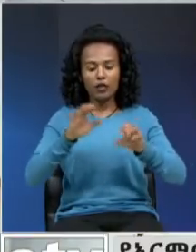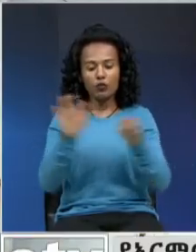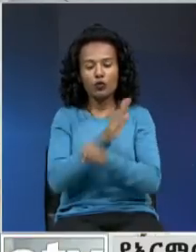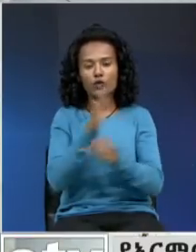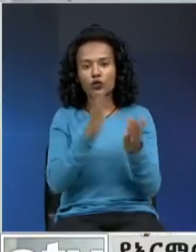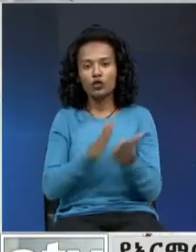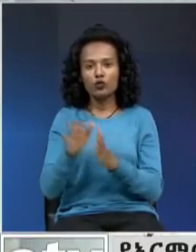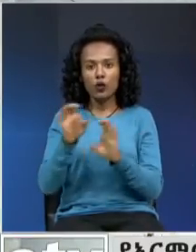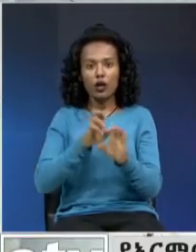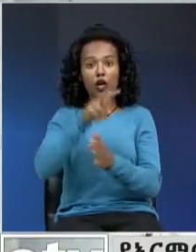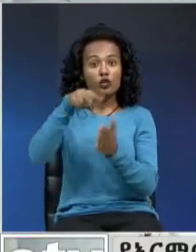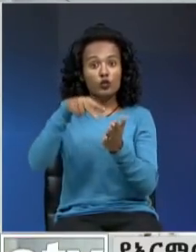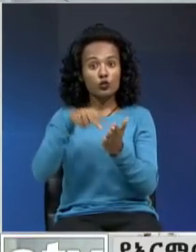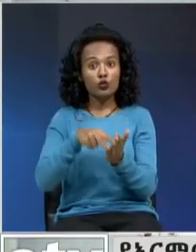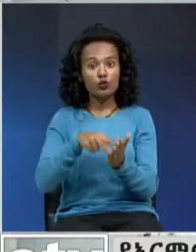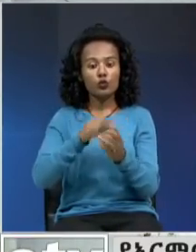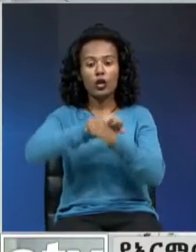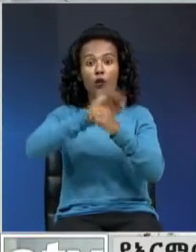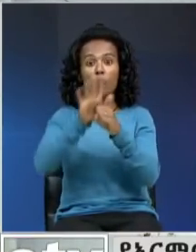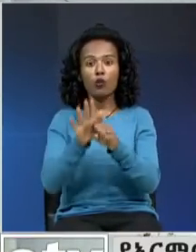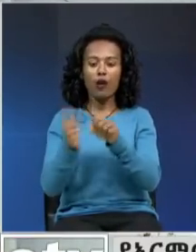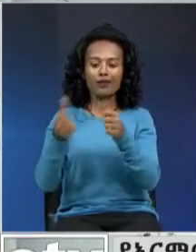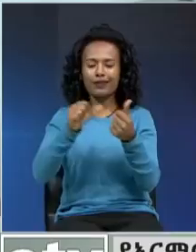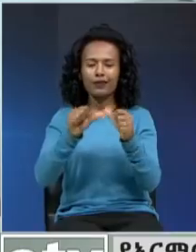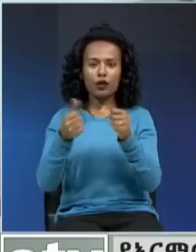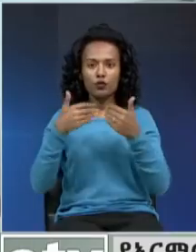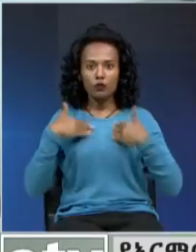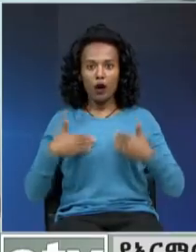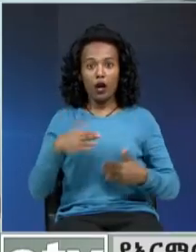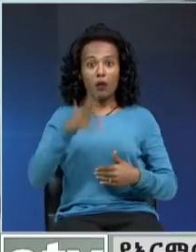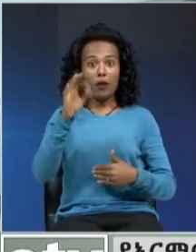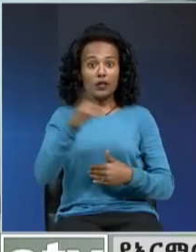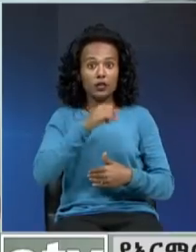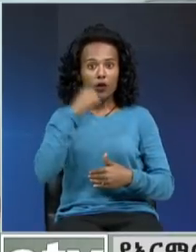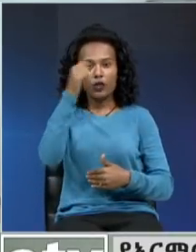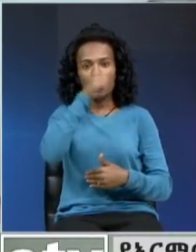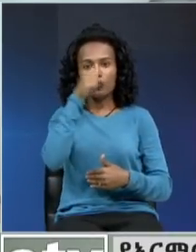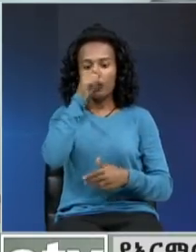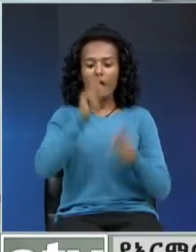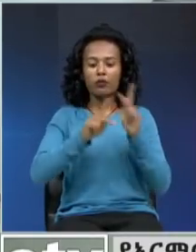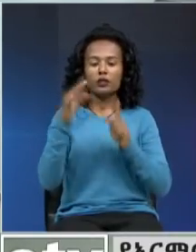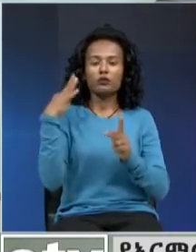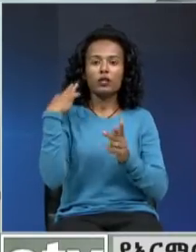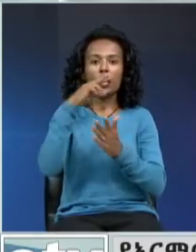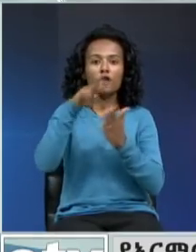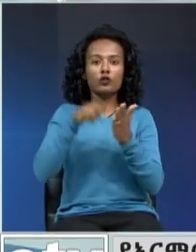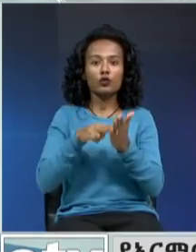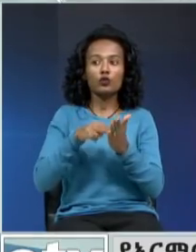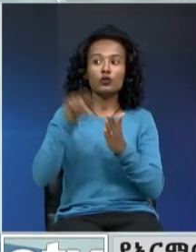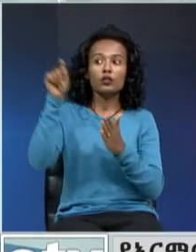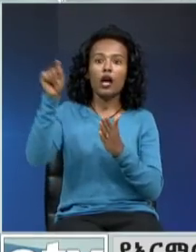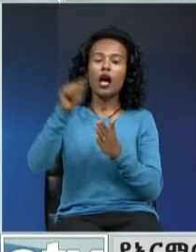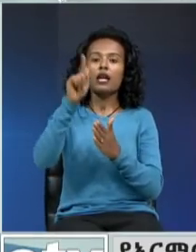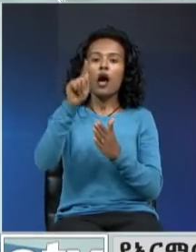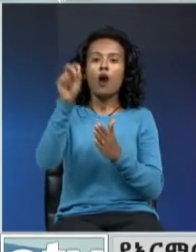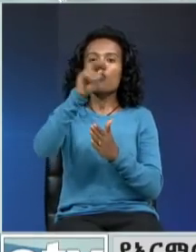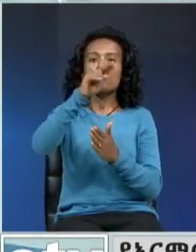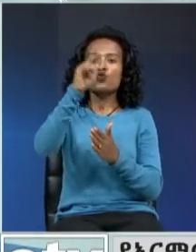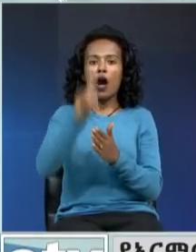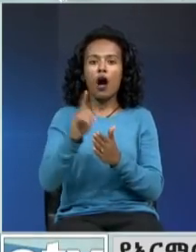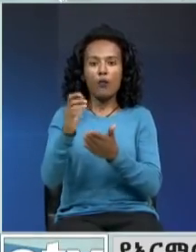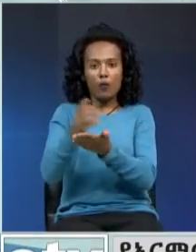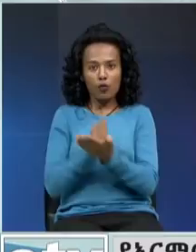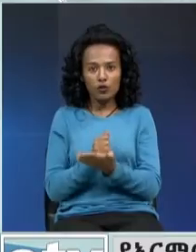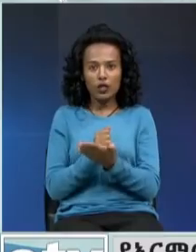አድርገናል። ኢንስቲትዩቱ የኮሮና ተጠርጣሪዎችን በአካል በማግኘት ሳይሆን ከኢትዮጵያ ህብረተሰብ ጤና ኢንስቲትዩት ናሙና በመውሰድ የምርመራ ውጤቱንም